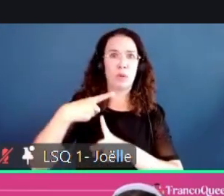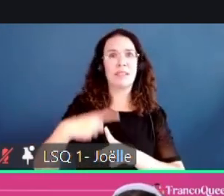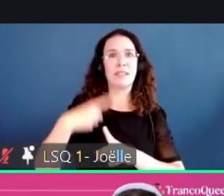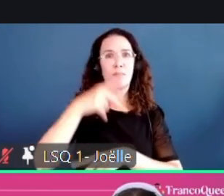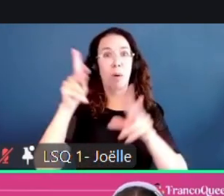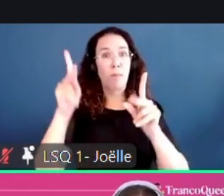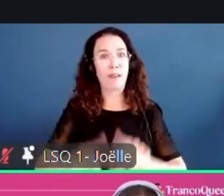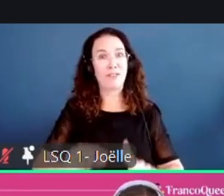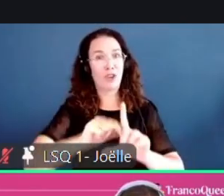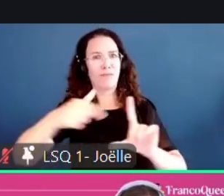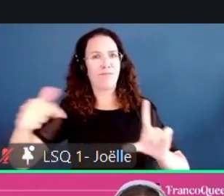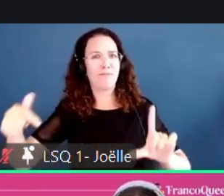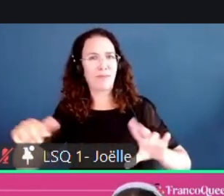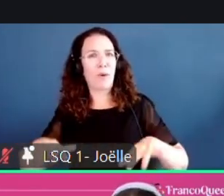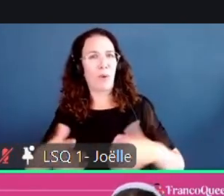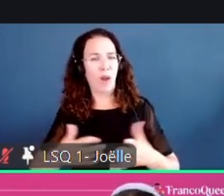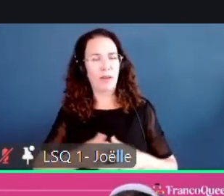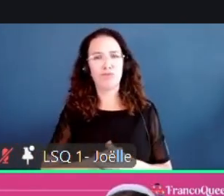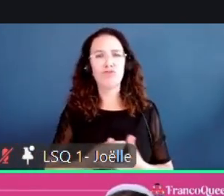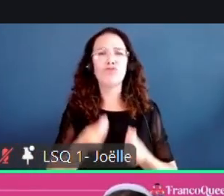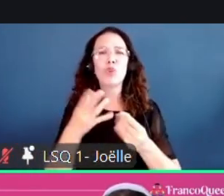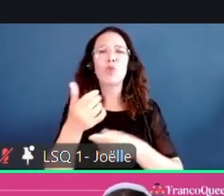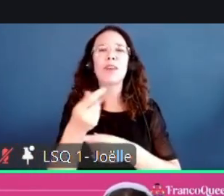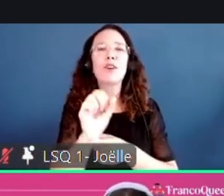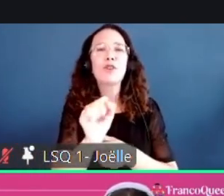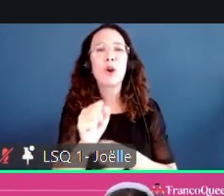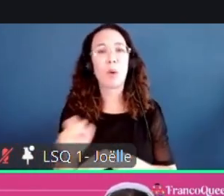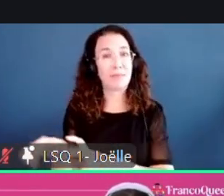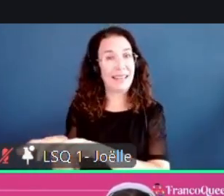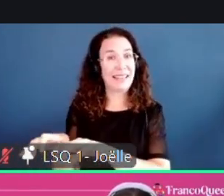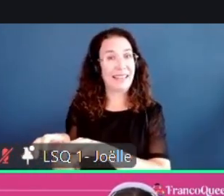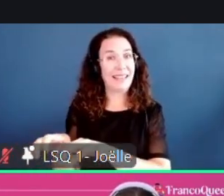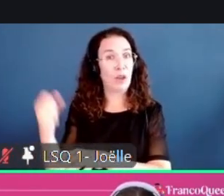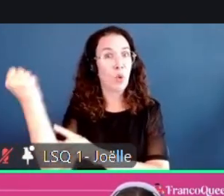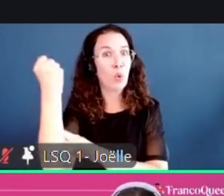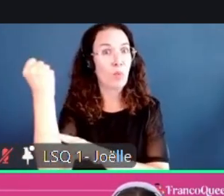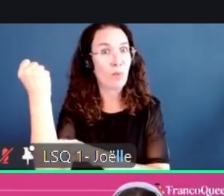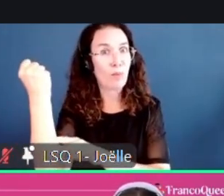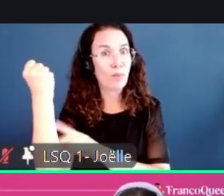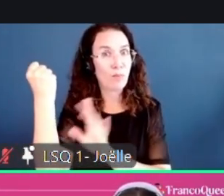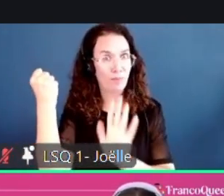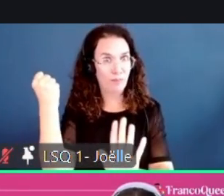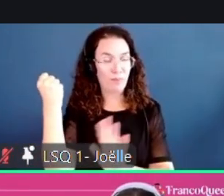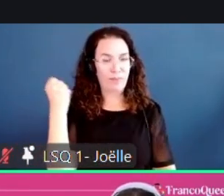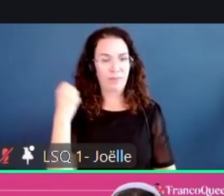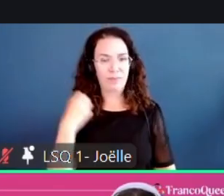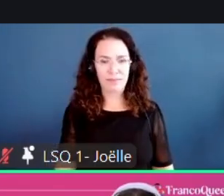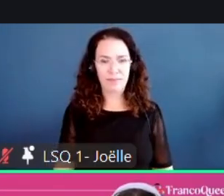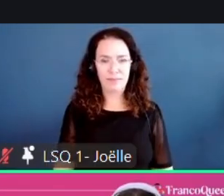LGBTQIA+. Donc, je vous donne quelques secondes pour écrire votre réponse dans le chat.